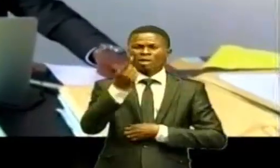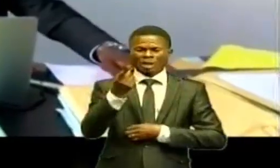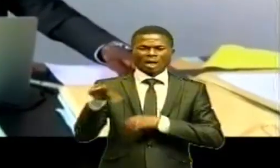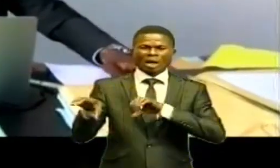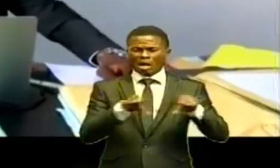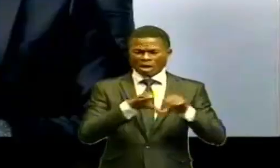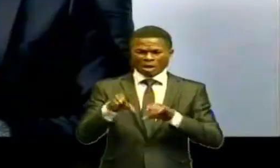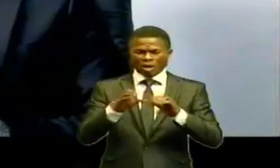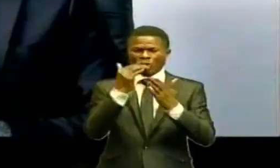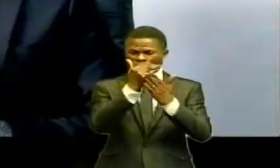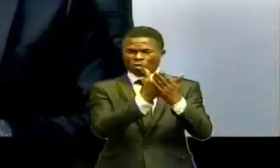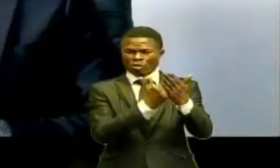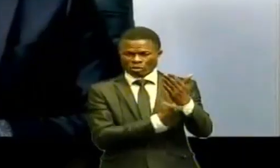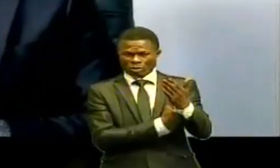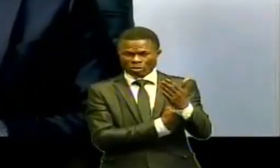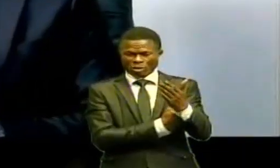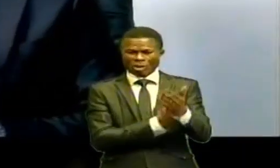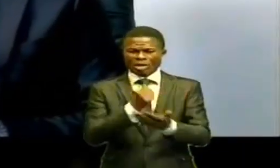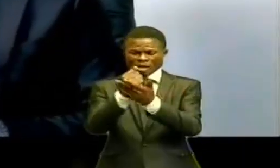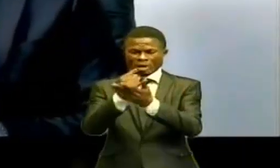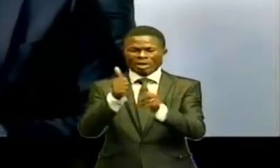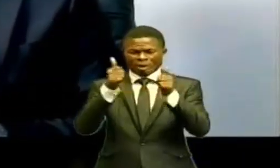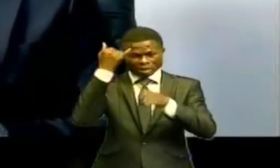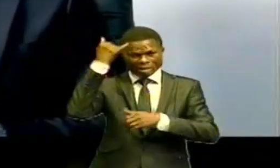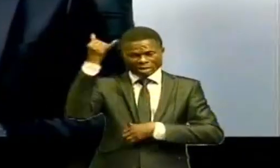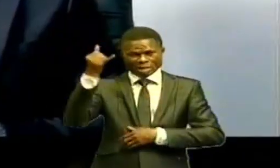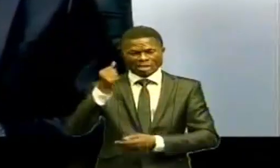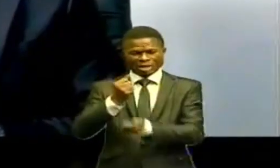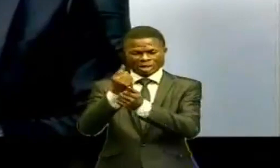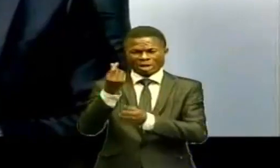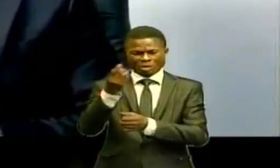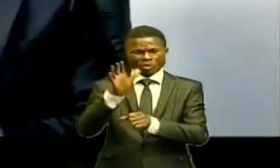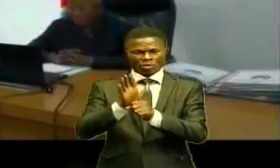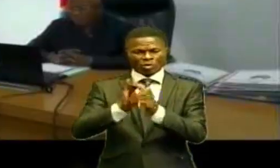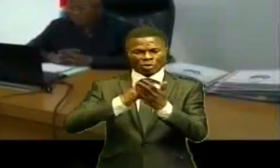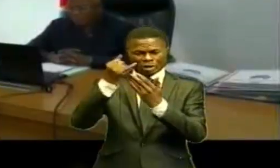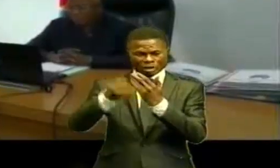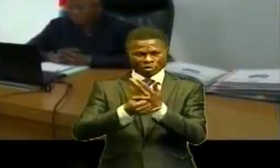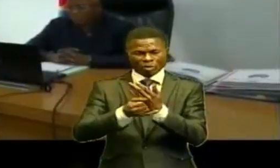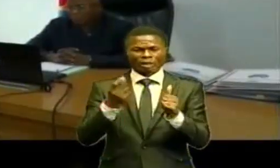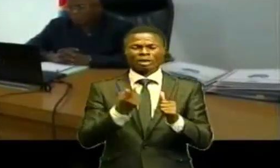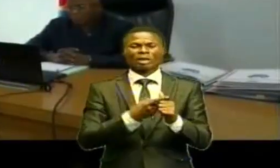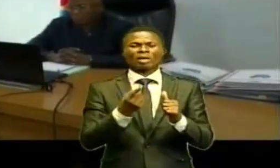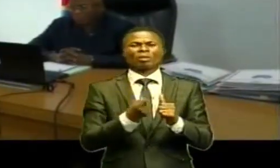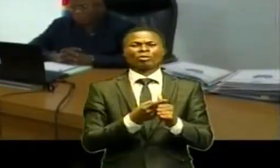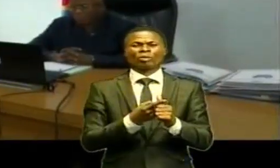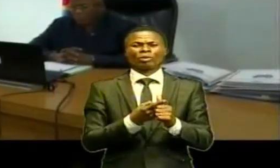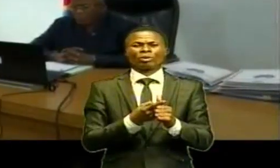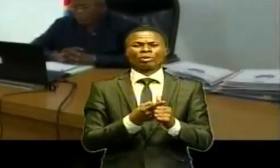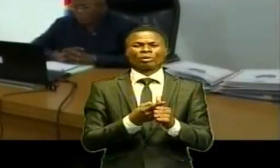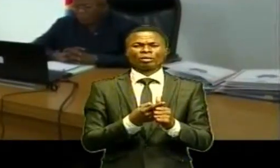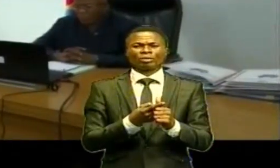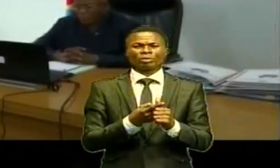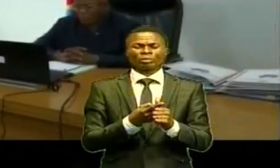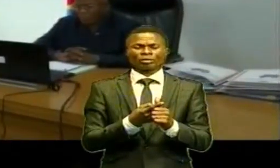actions qui ont été menées pour conduire à bien cette initiative qui permet le financement de projets de jeunes, notamment